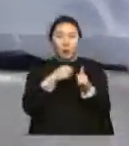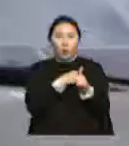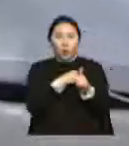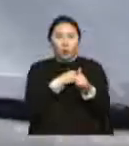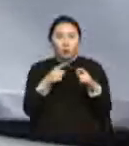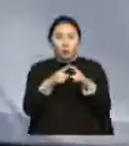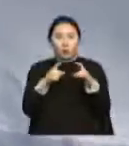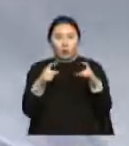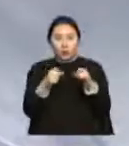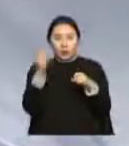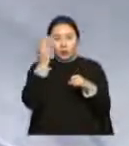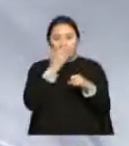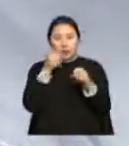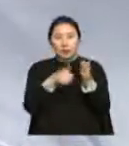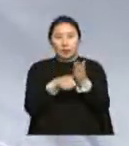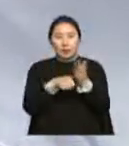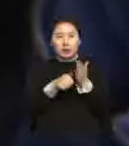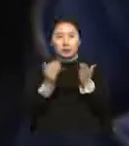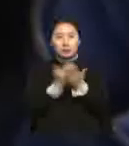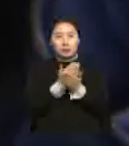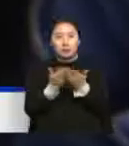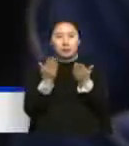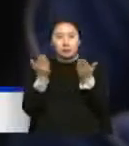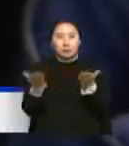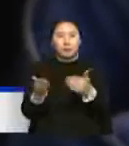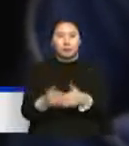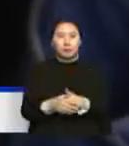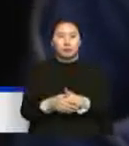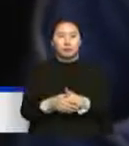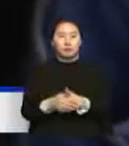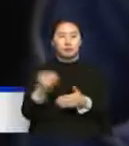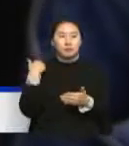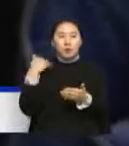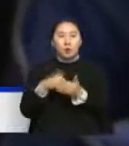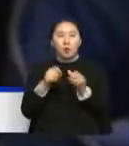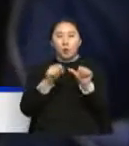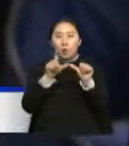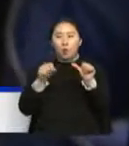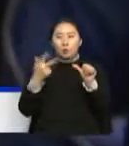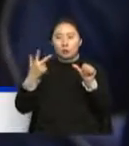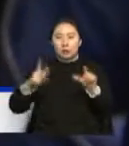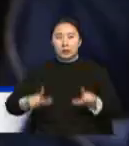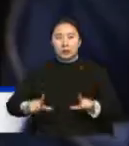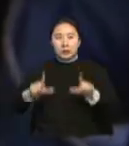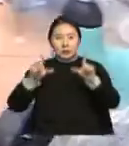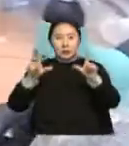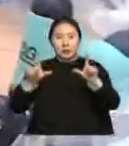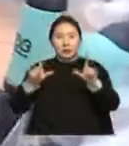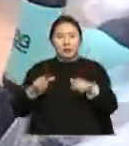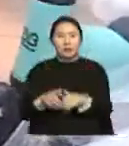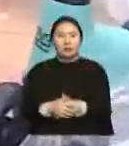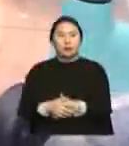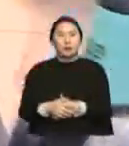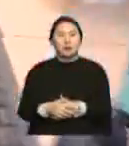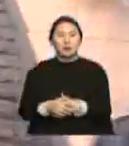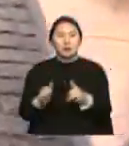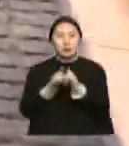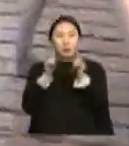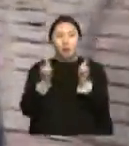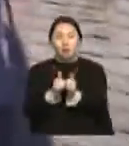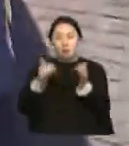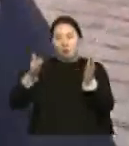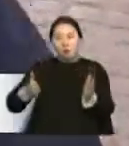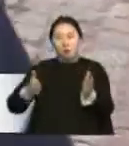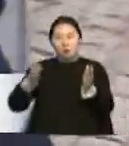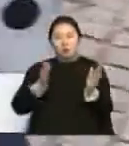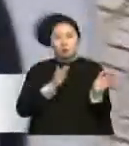후 소독된 장난감을 건넵니다. 감사합니다. 네, 대여 반납은 5월 7일까지시고요. 사회적 거리두기